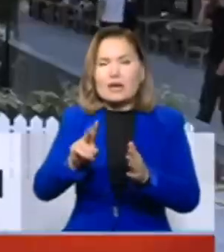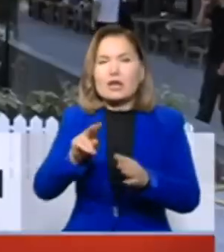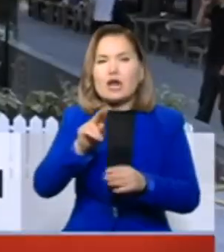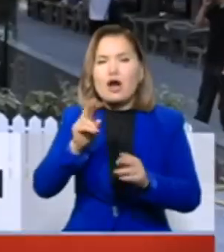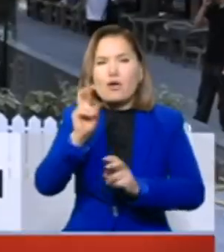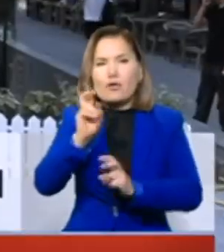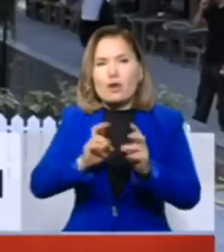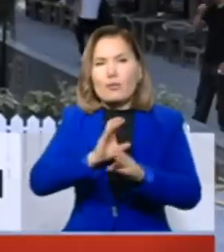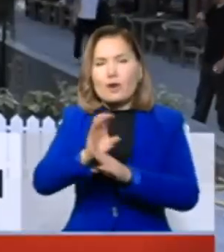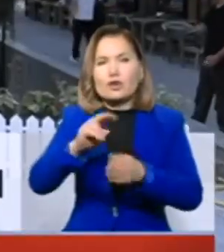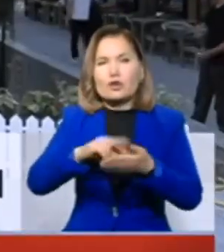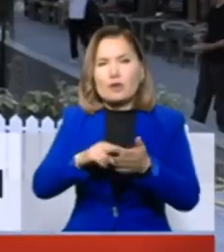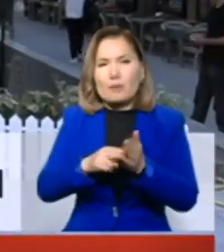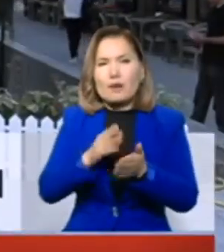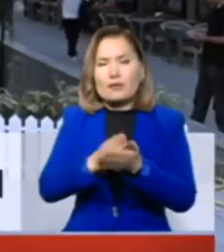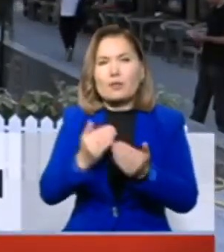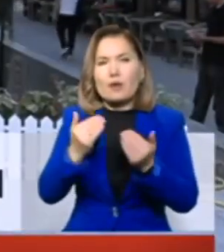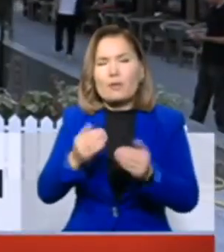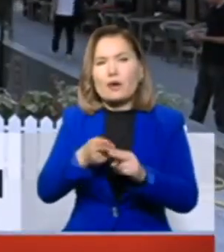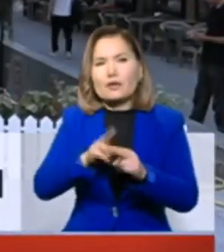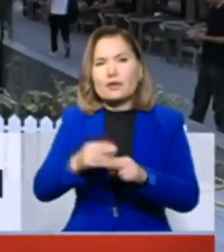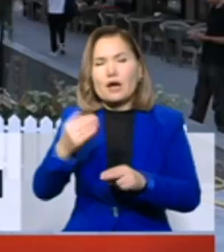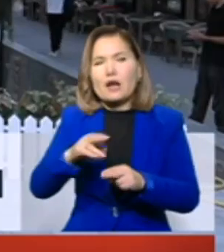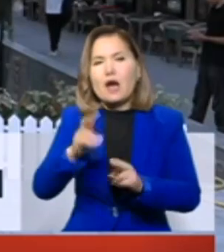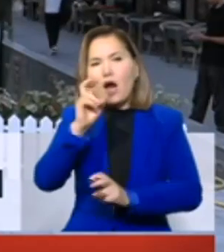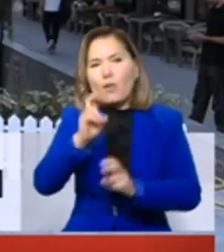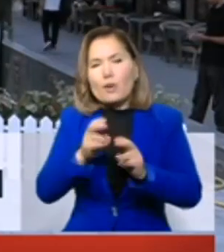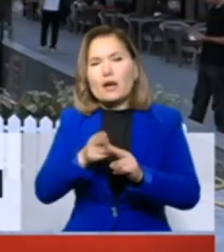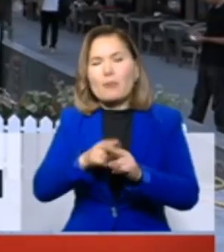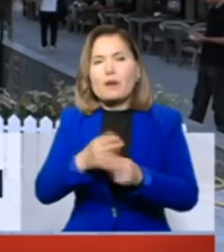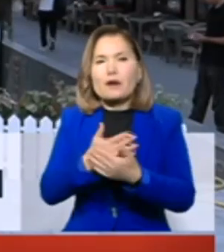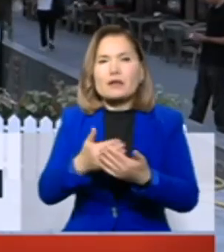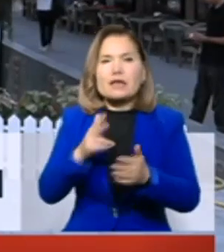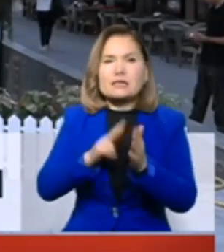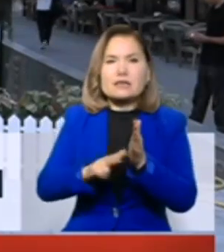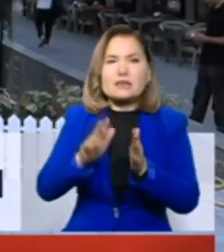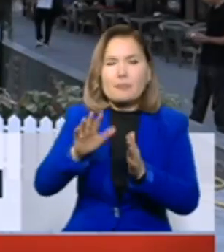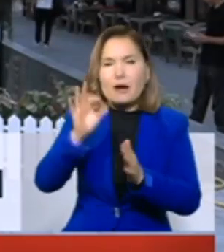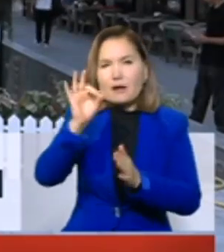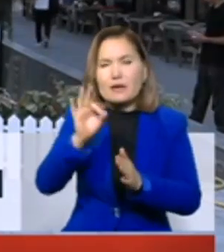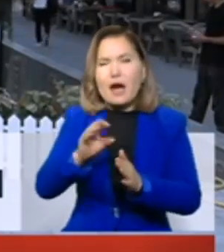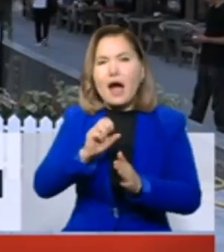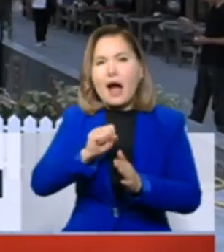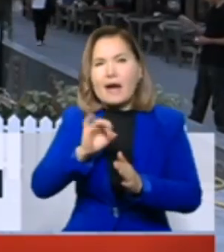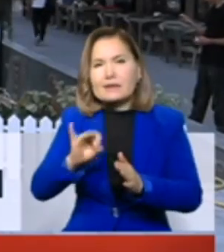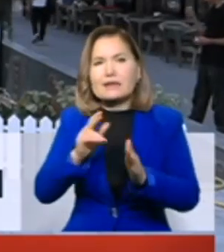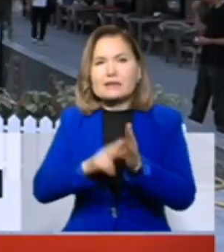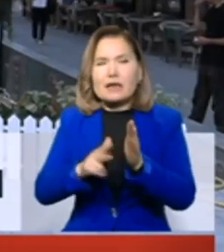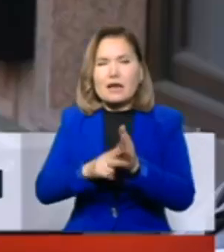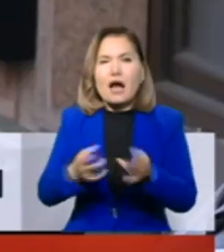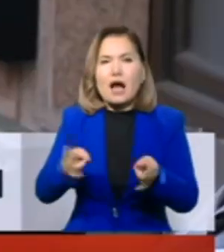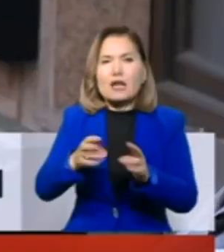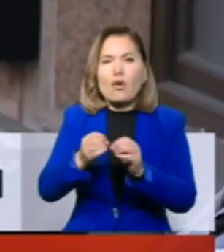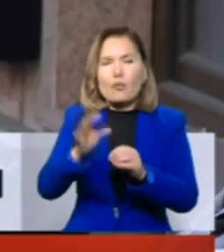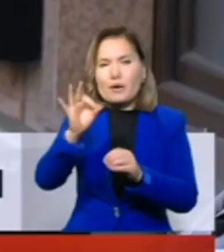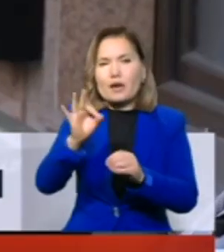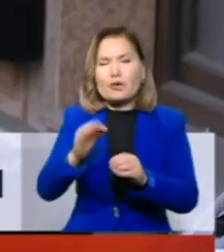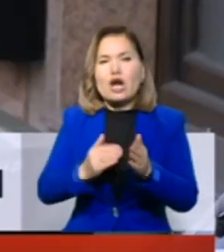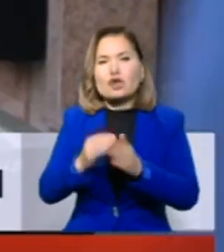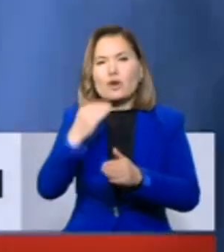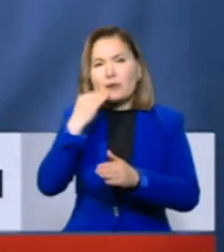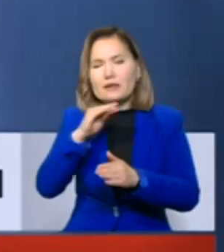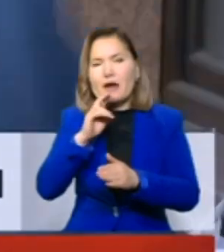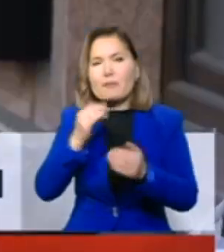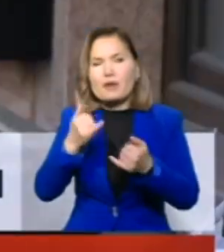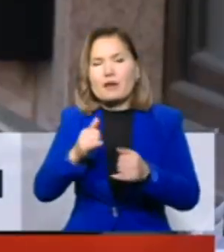бастау жоспарланған. Бүгінде Бұхара мұнай өңдеу зауытында өнімнің 85% АИ-80, қалған 15% ғана жоғары